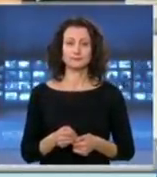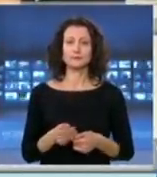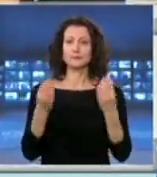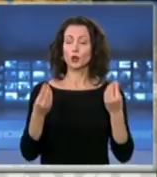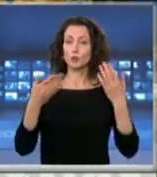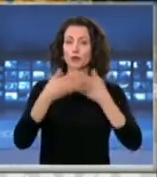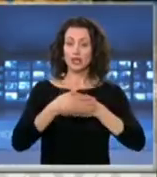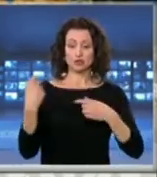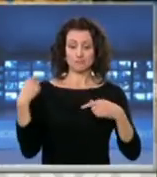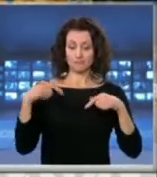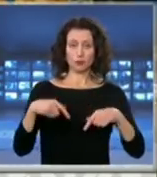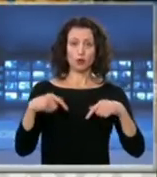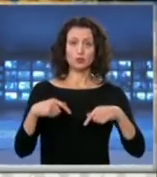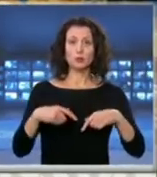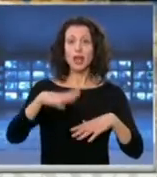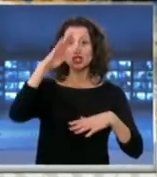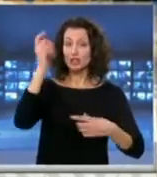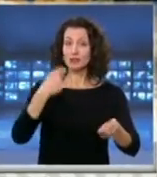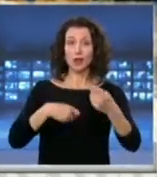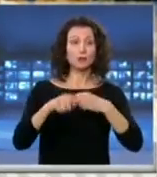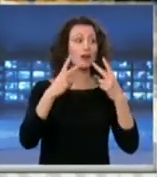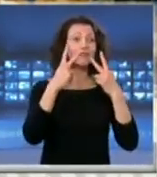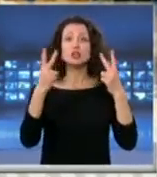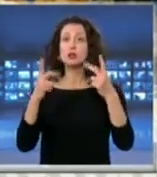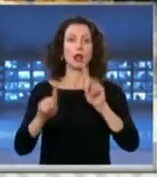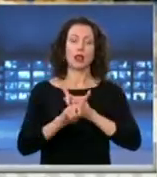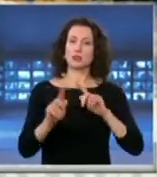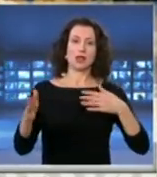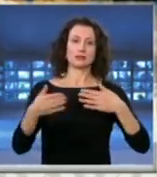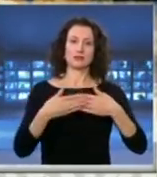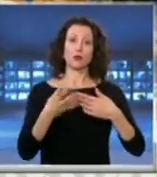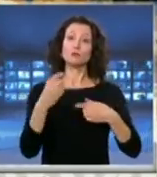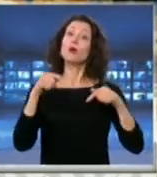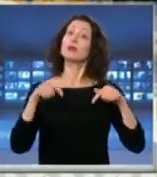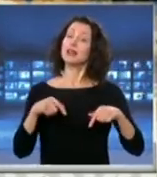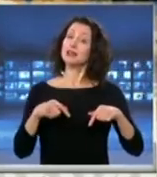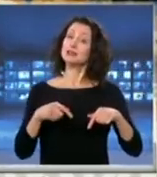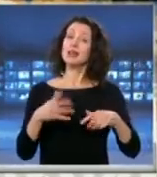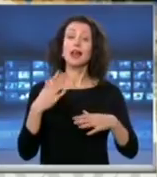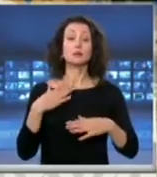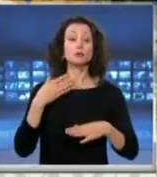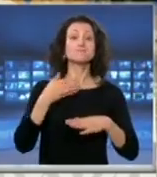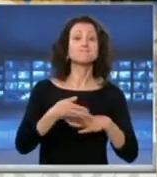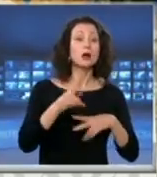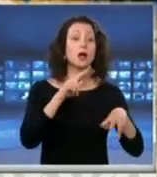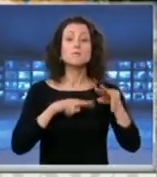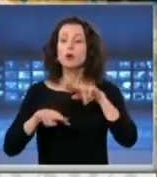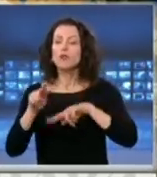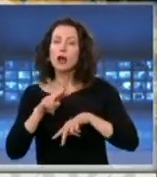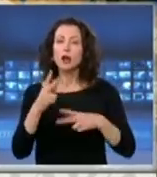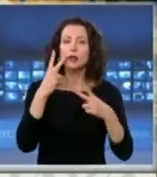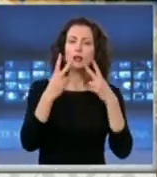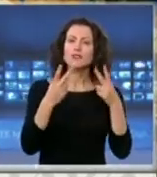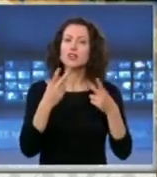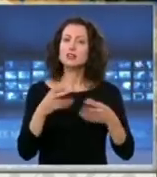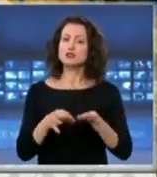Добър вечер. Към този момент женския пазар, както виждате, все още не е затворен, но днес е имало проверка, която е констатирала, че мерките за безопасност